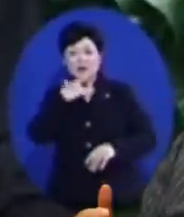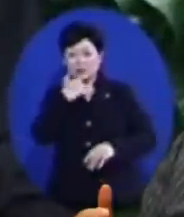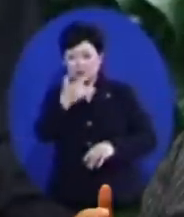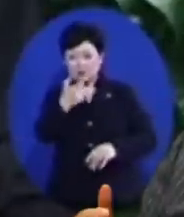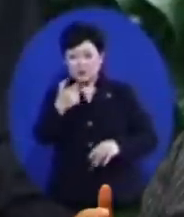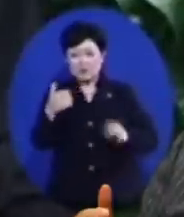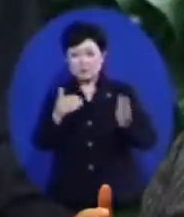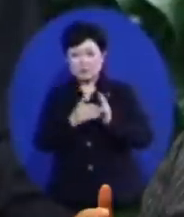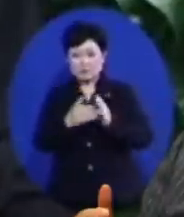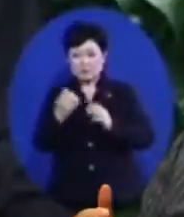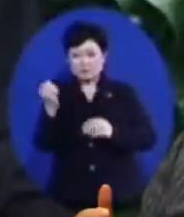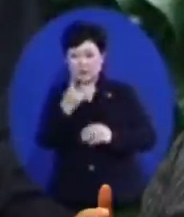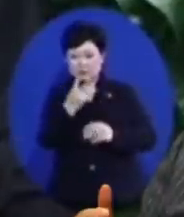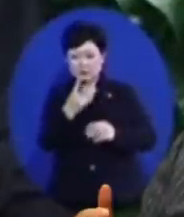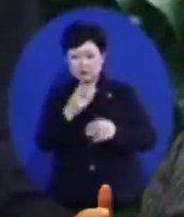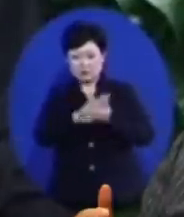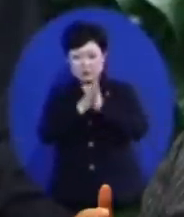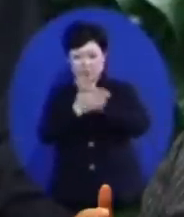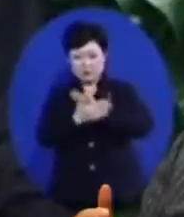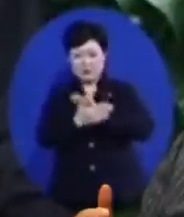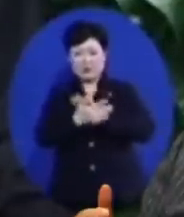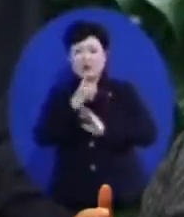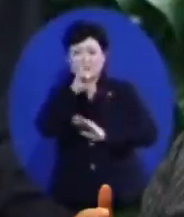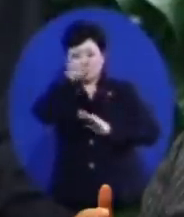재회춘합니다. 독수리의 일생이